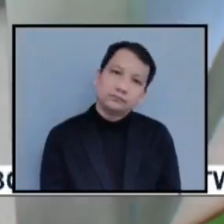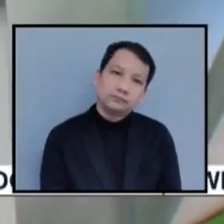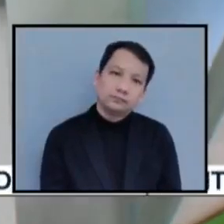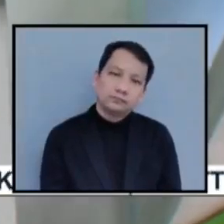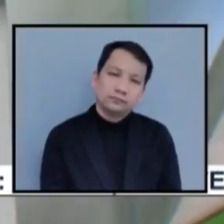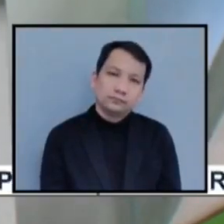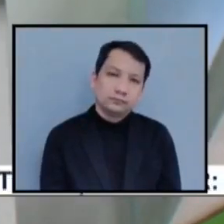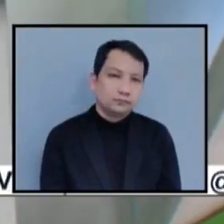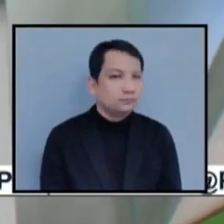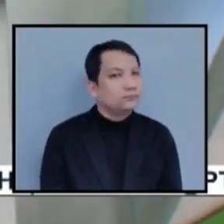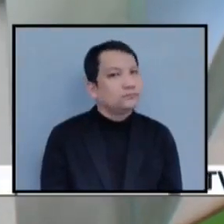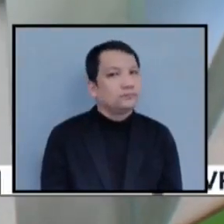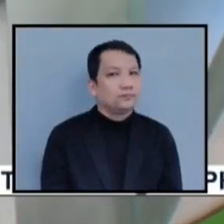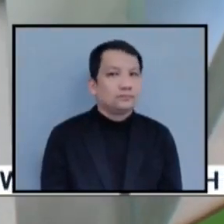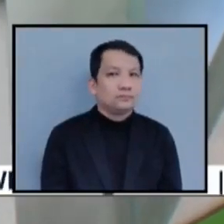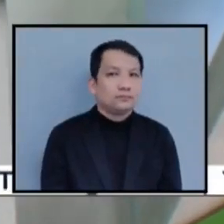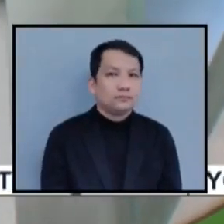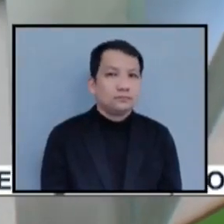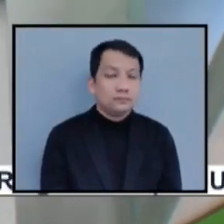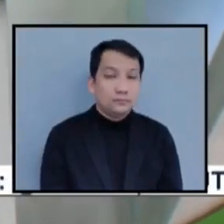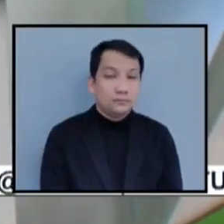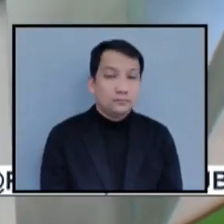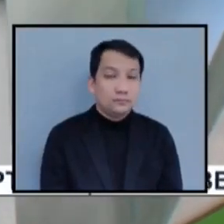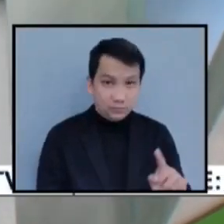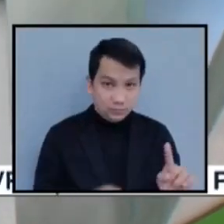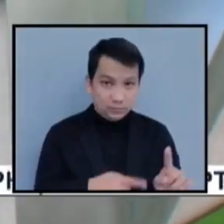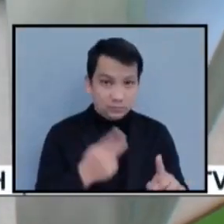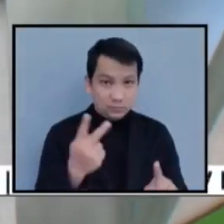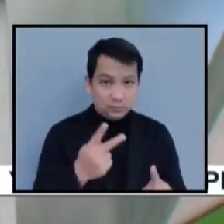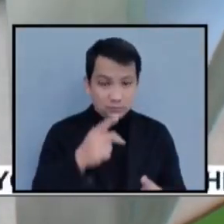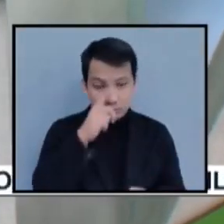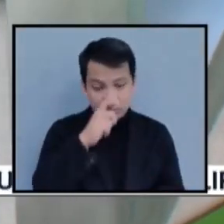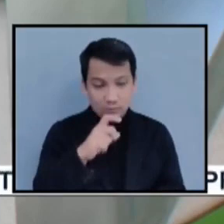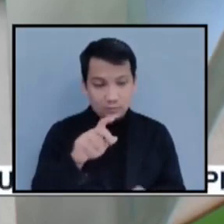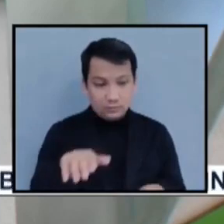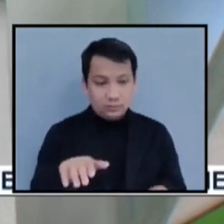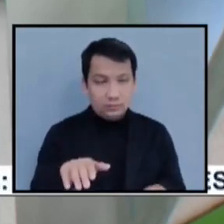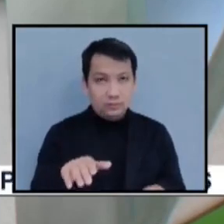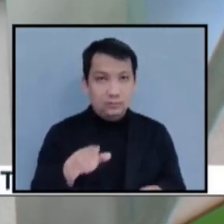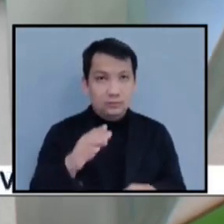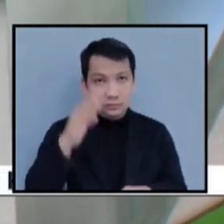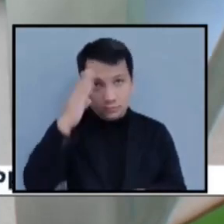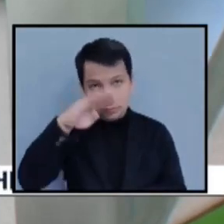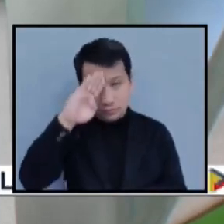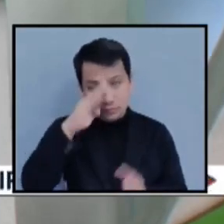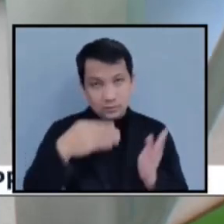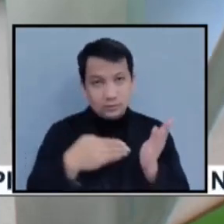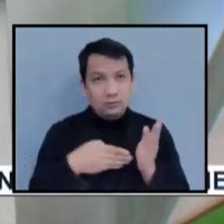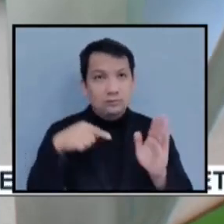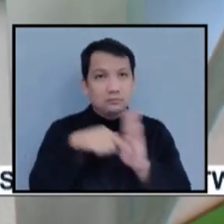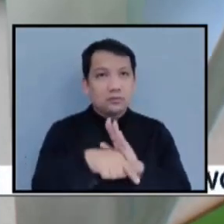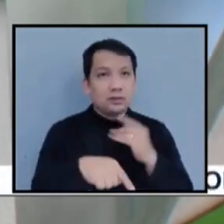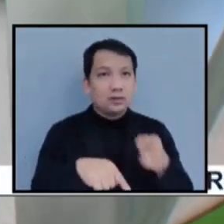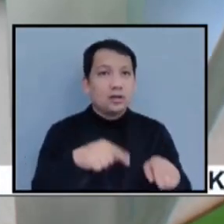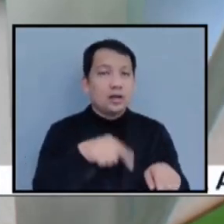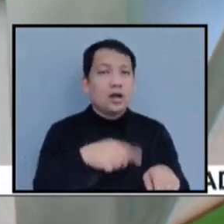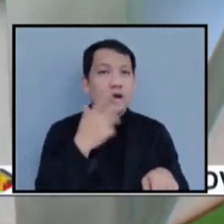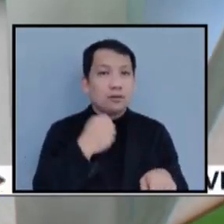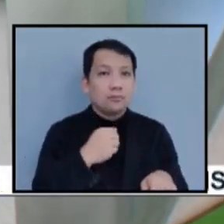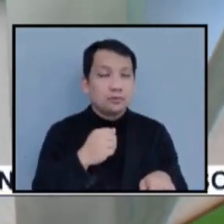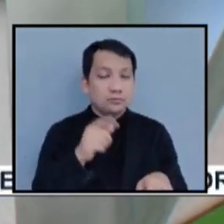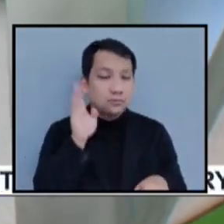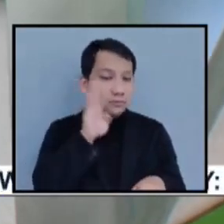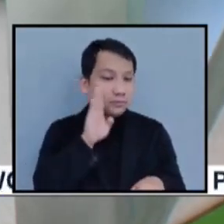Pinatay sa sakal ng sarili niyang ina ang 2 taong gulang na bata sa Bacoor City, Cavite. Mismong ang kapatid ng